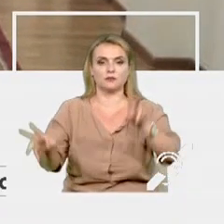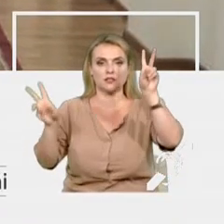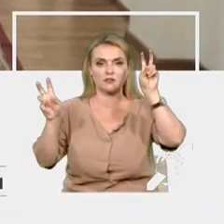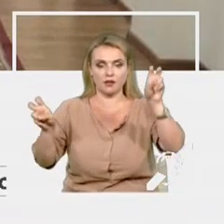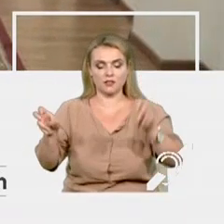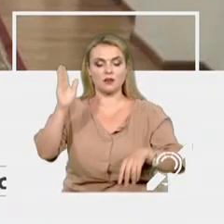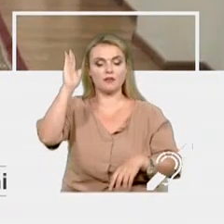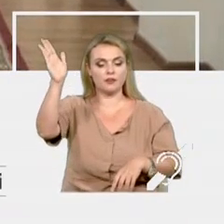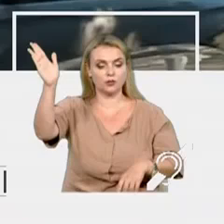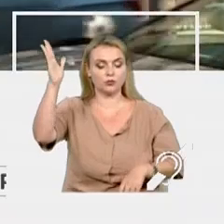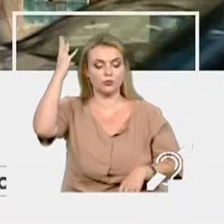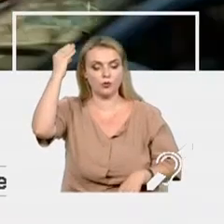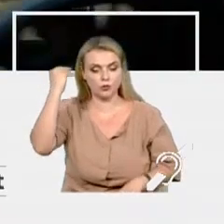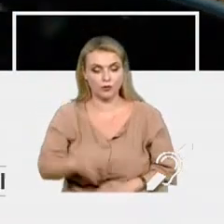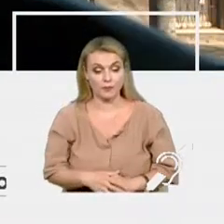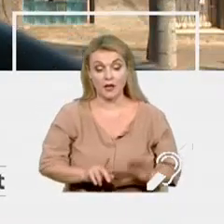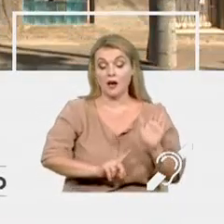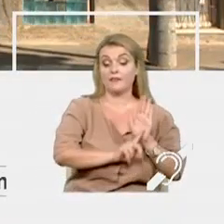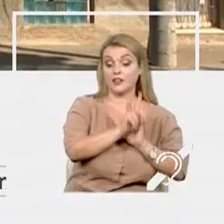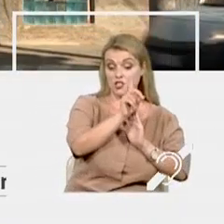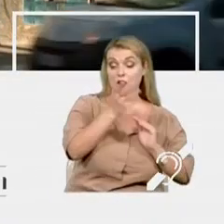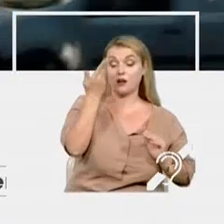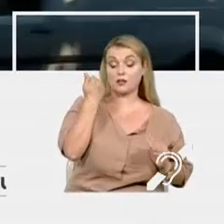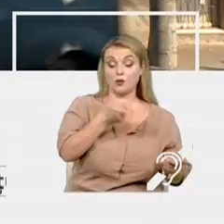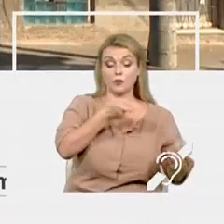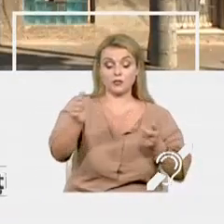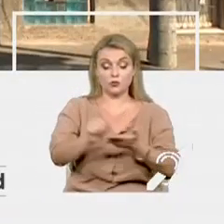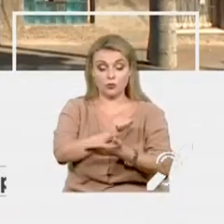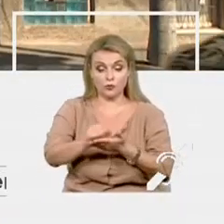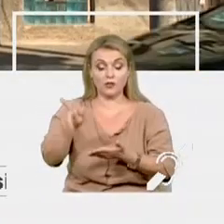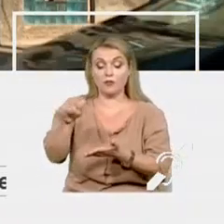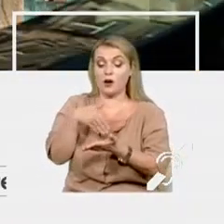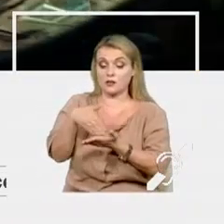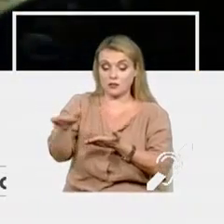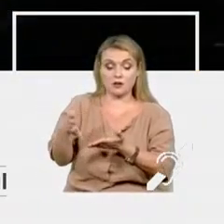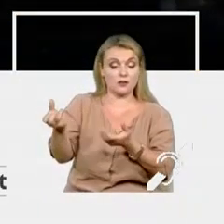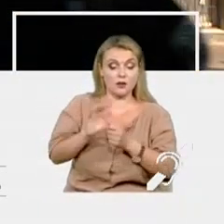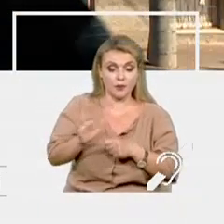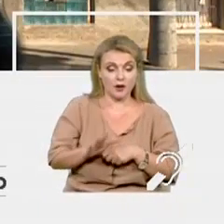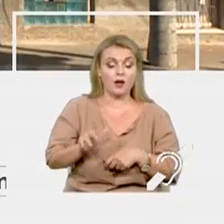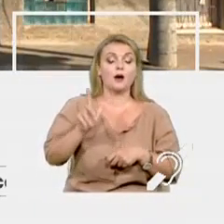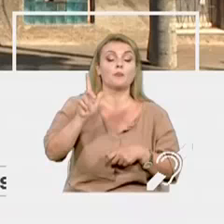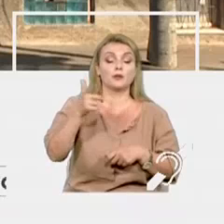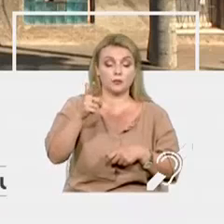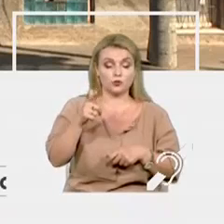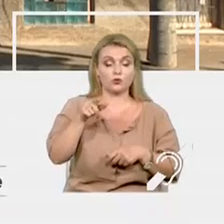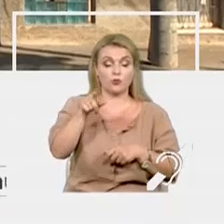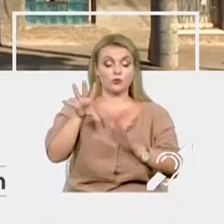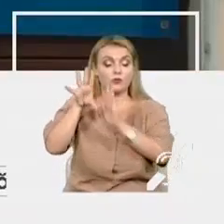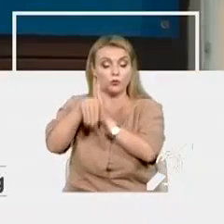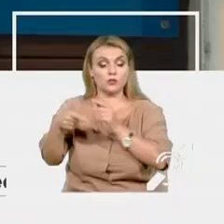pentru că grupul său de inițiativă a vrut să-l înscrie candidat independent, deși acesta este membru de partid.